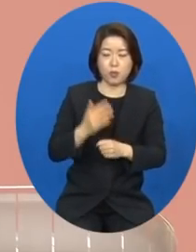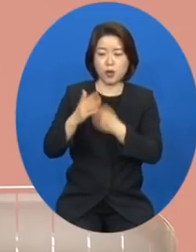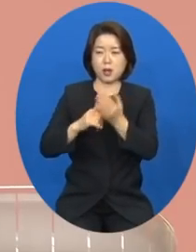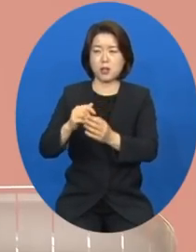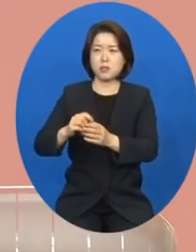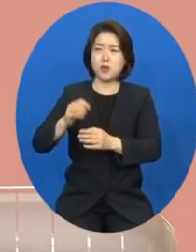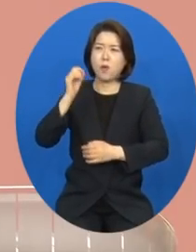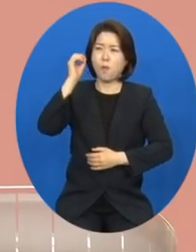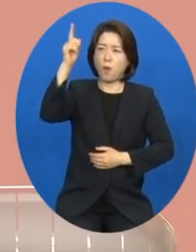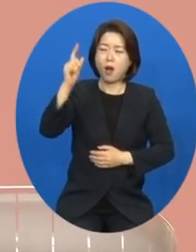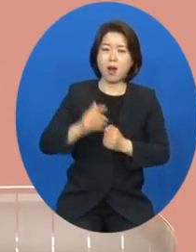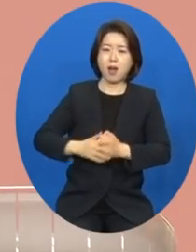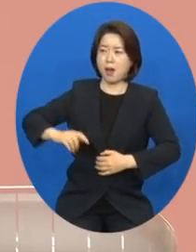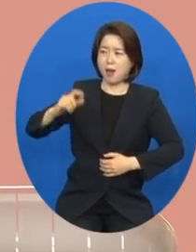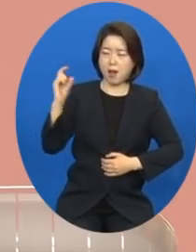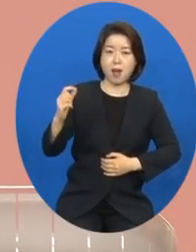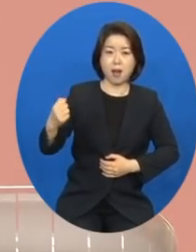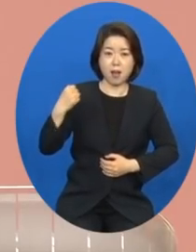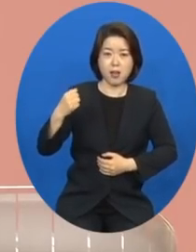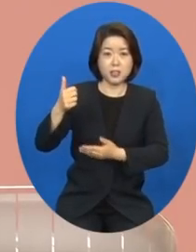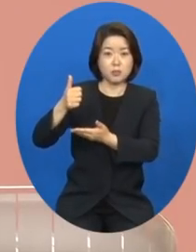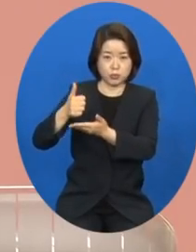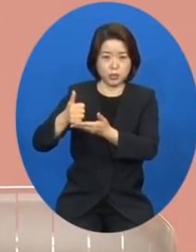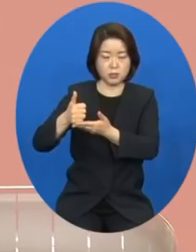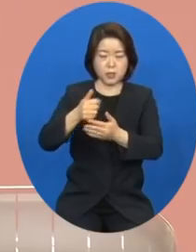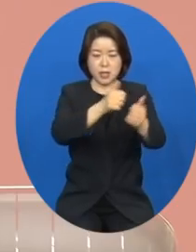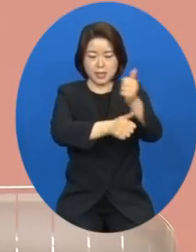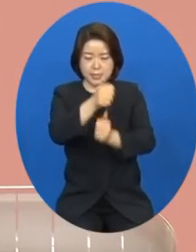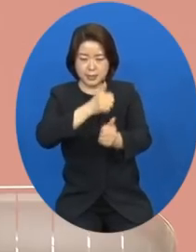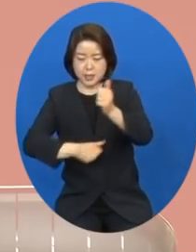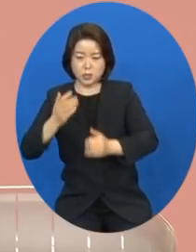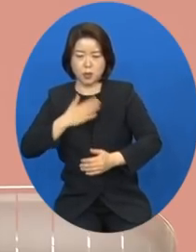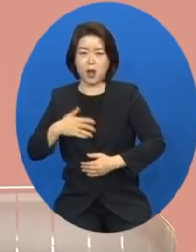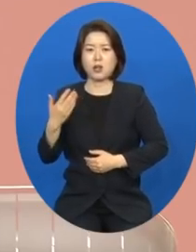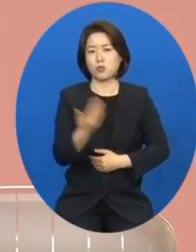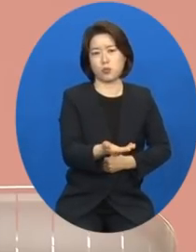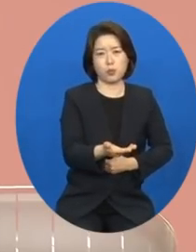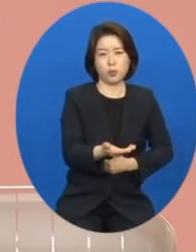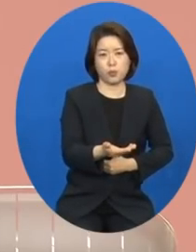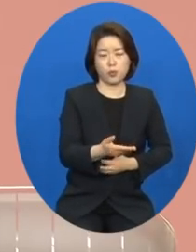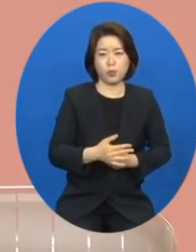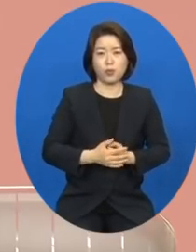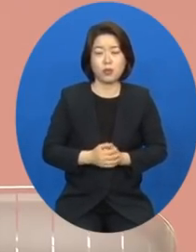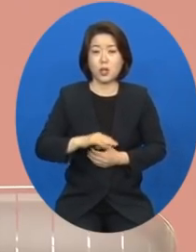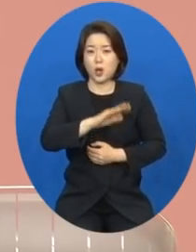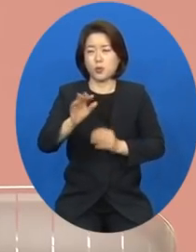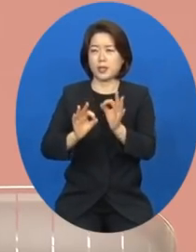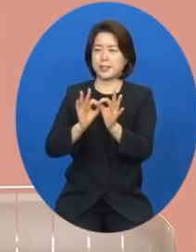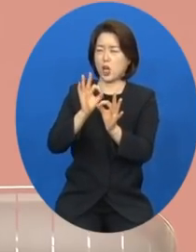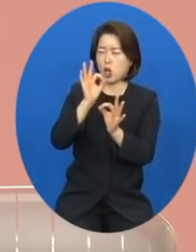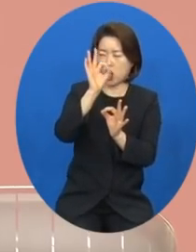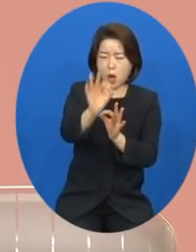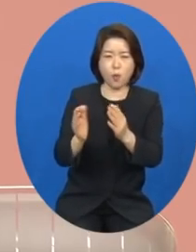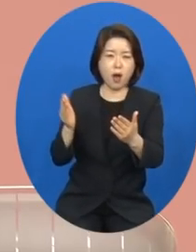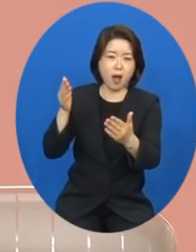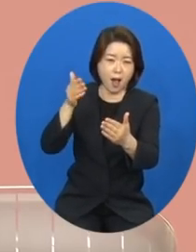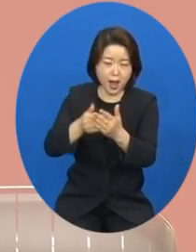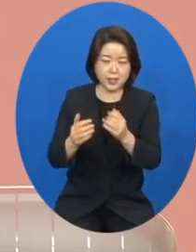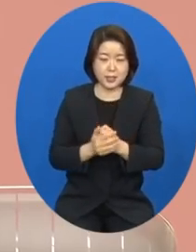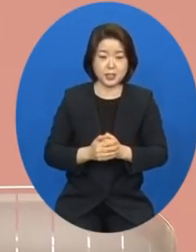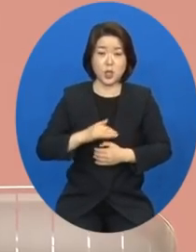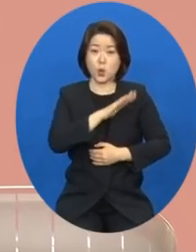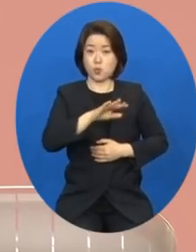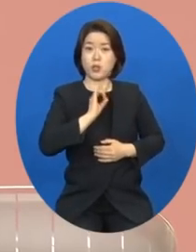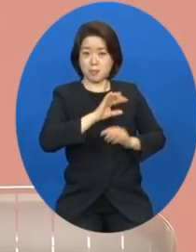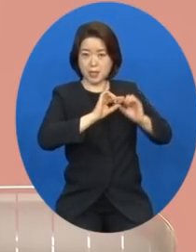분이 있습니다 간 하신 분이 있습니다 그것을 자손들에게 알게 하라는 거예요 우리가 영원토록 우리 세대만 이